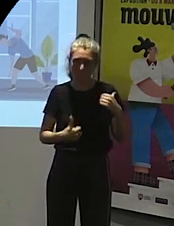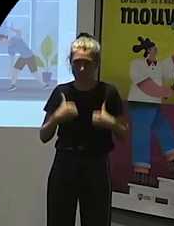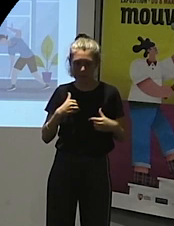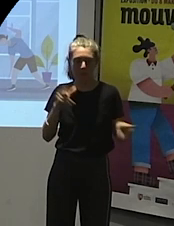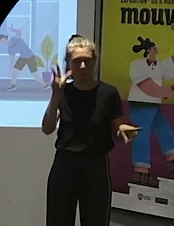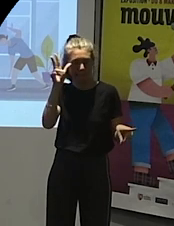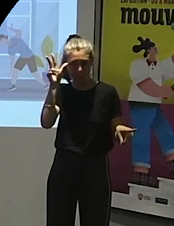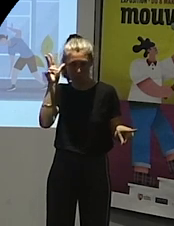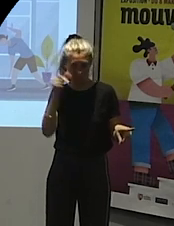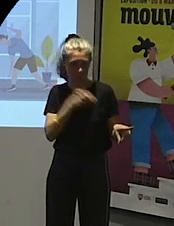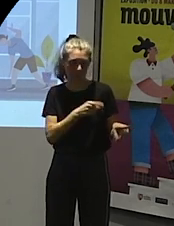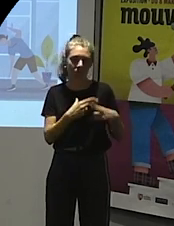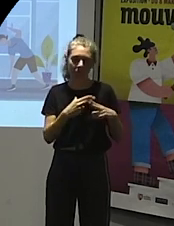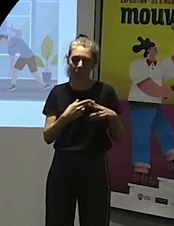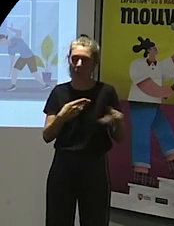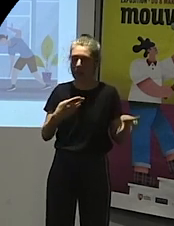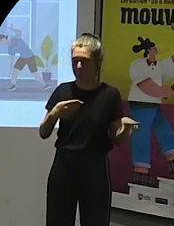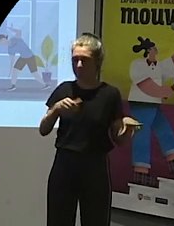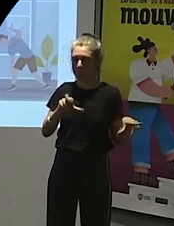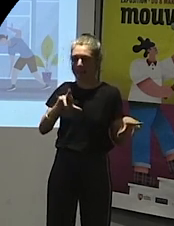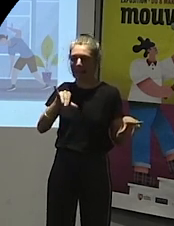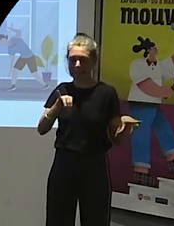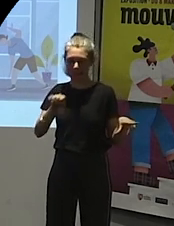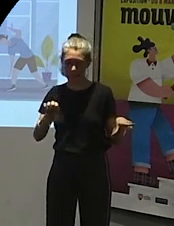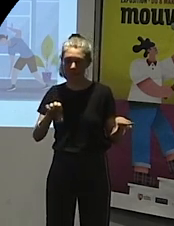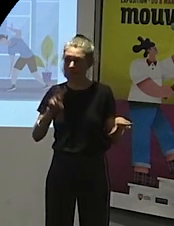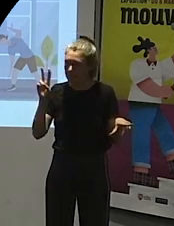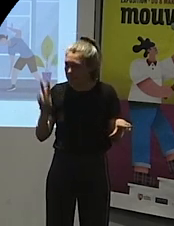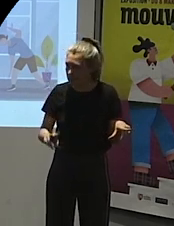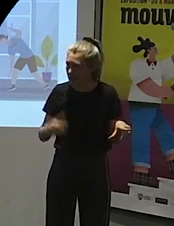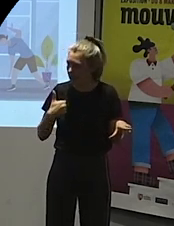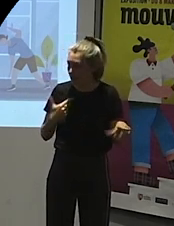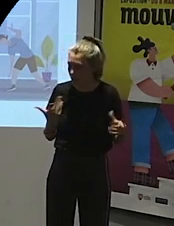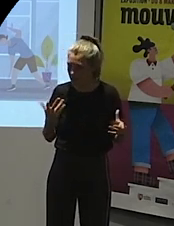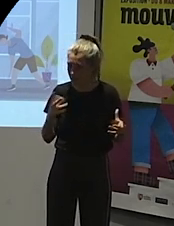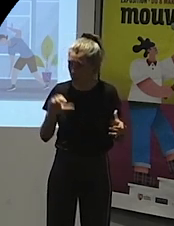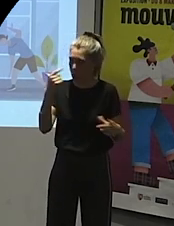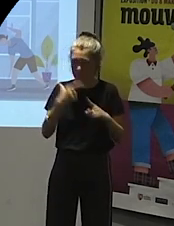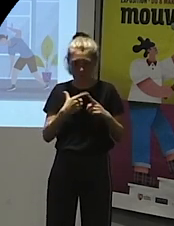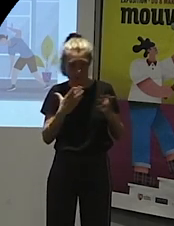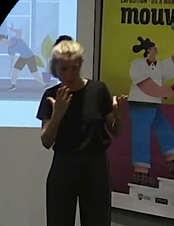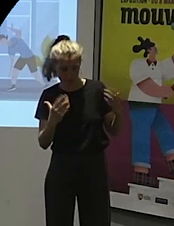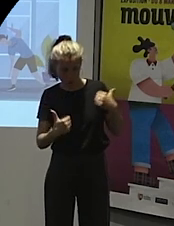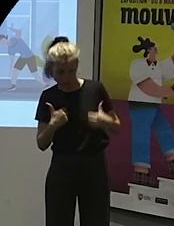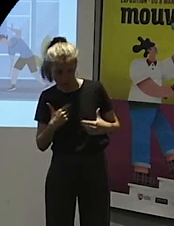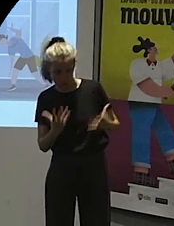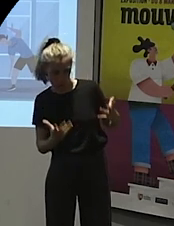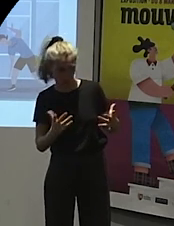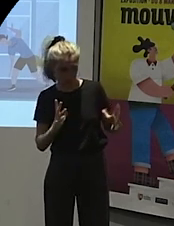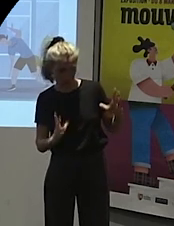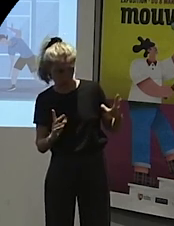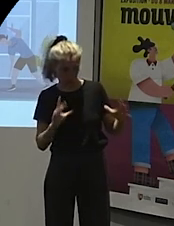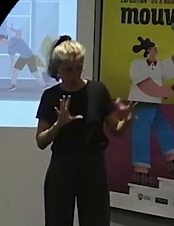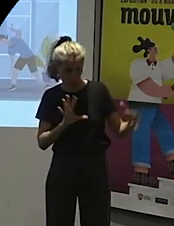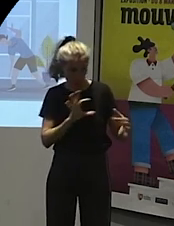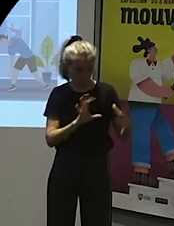Marie. Une personne trisomique, moi, je n'en ai jamais parlé, je ne savais pas le lien, enfin bref, je